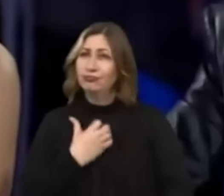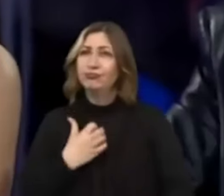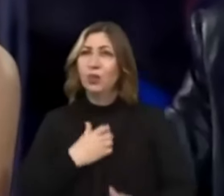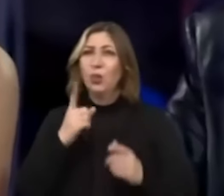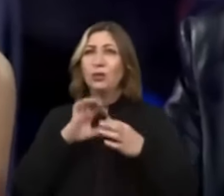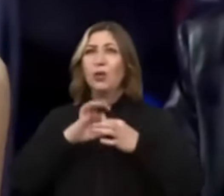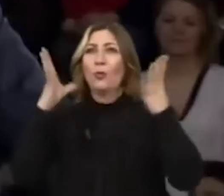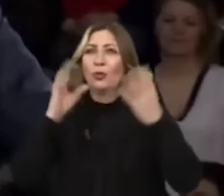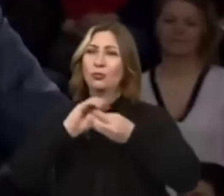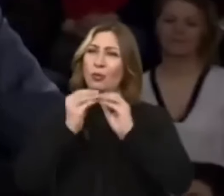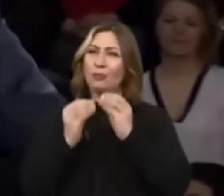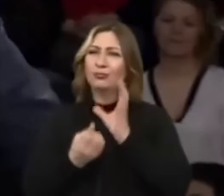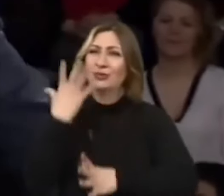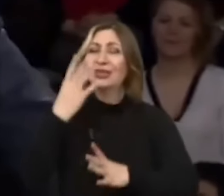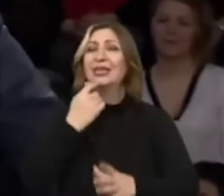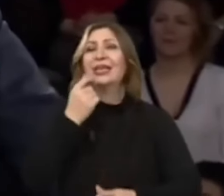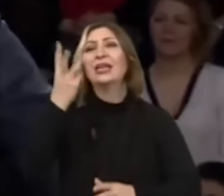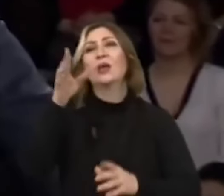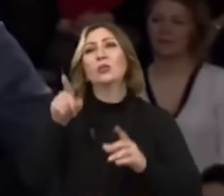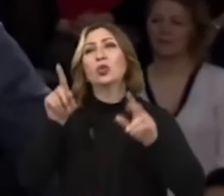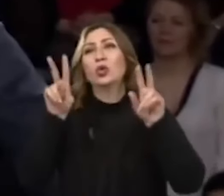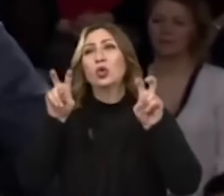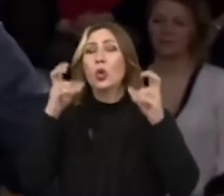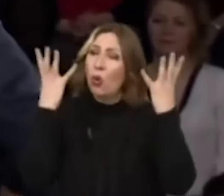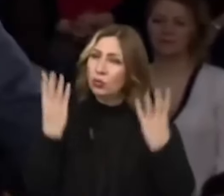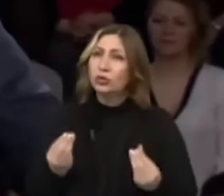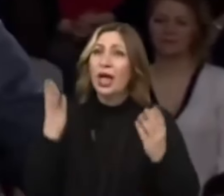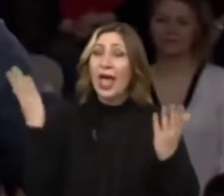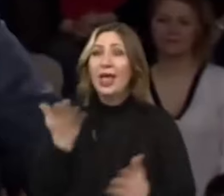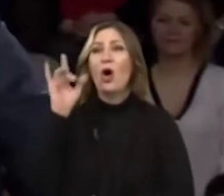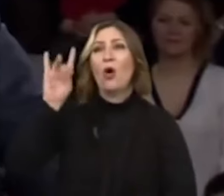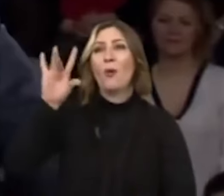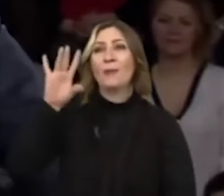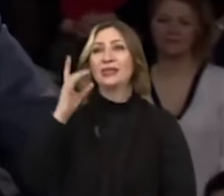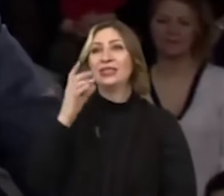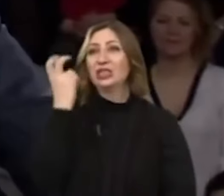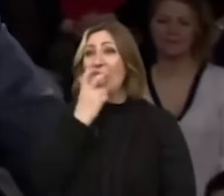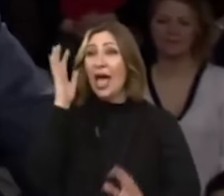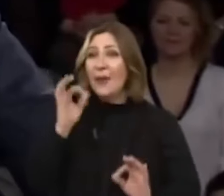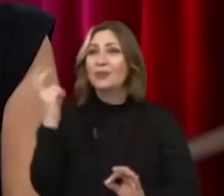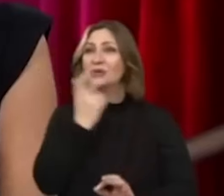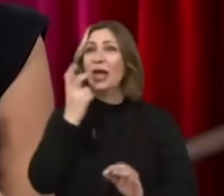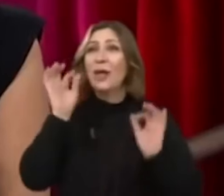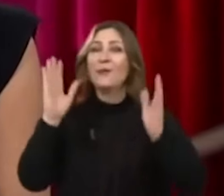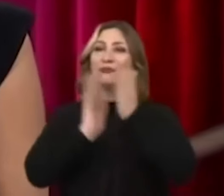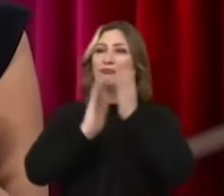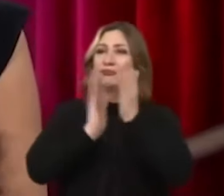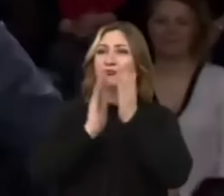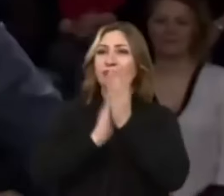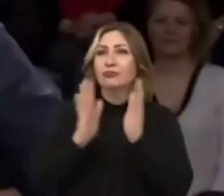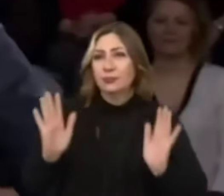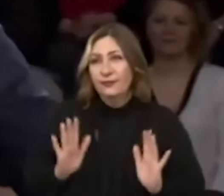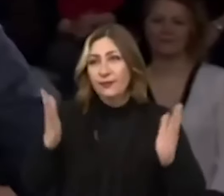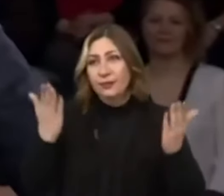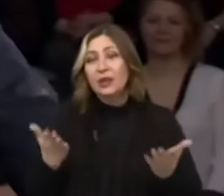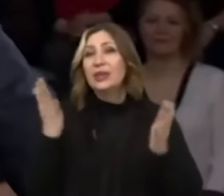ama yıllar yılı bu söz konusu olmuştur. Hey 15'li her yorumlanışında bir eller çırpılır. Eller